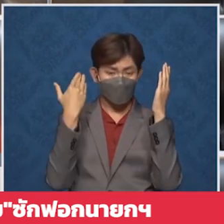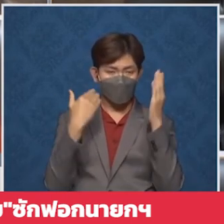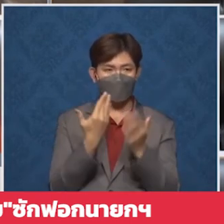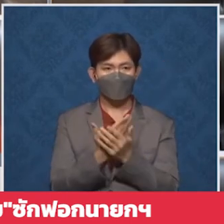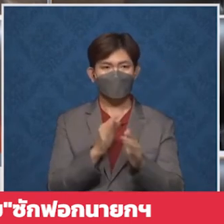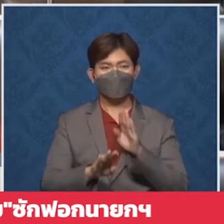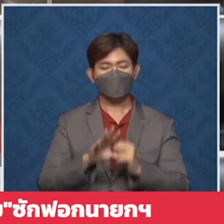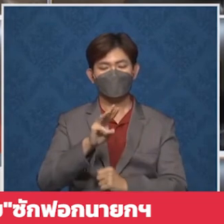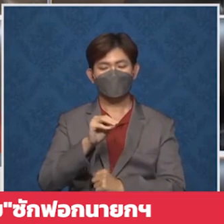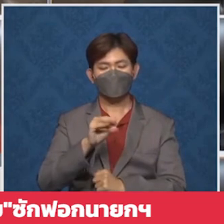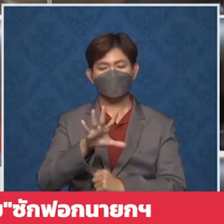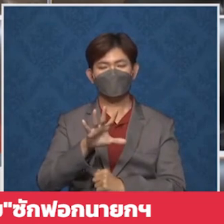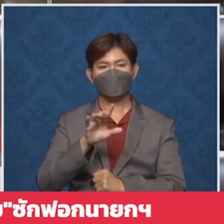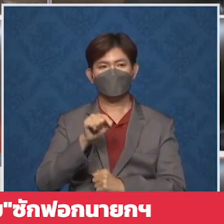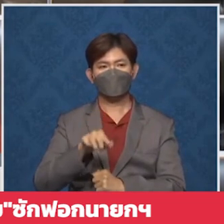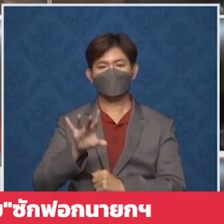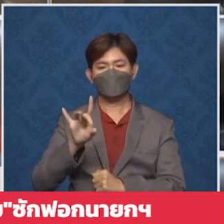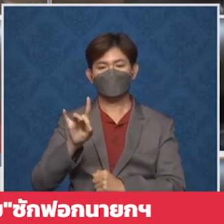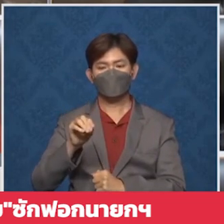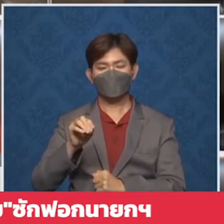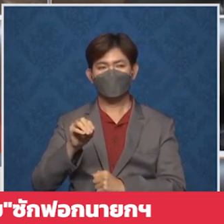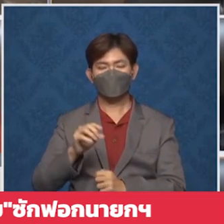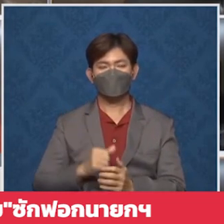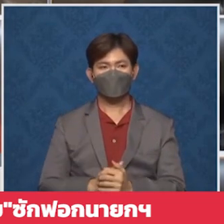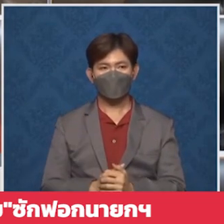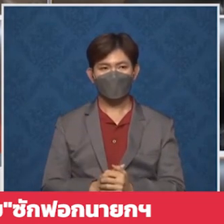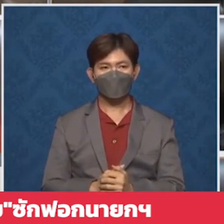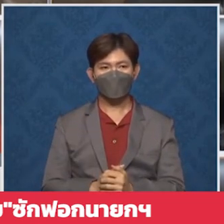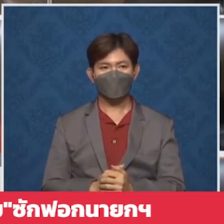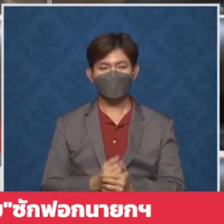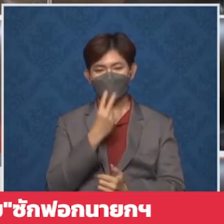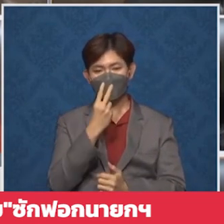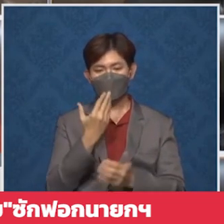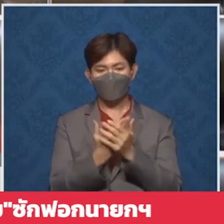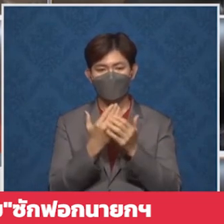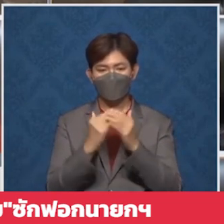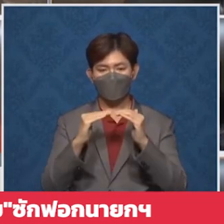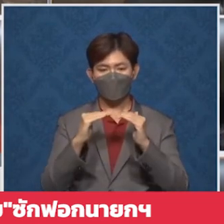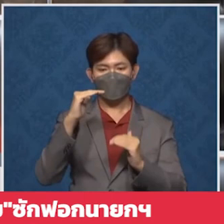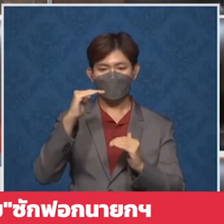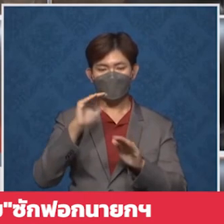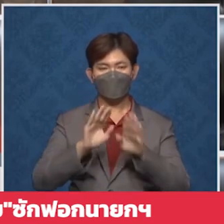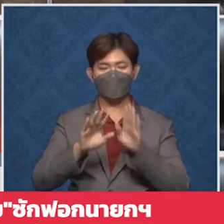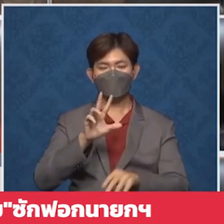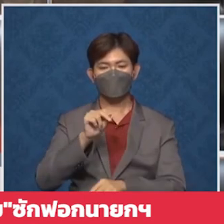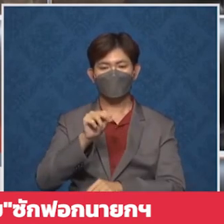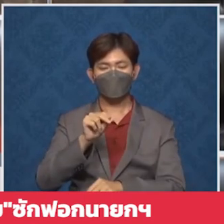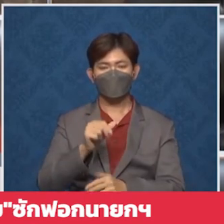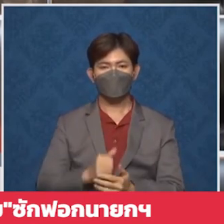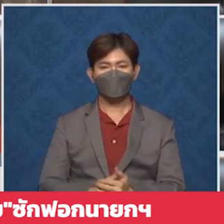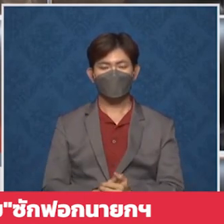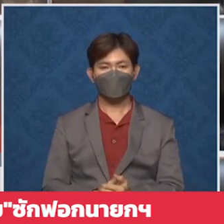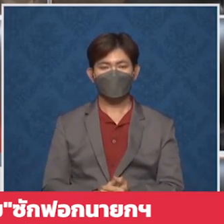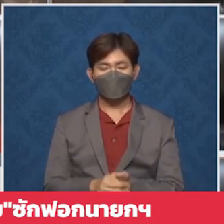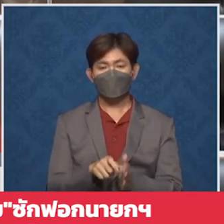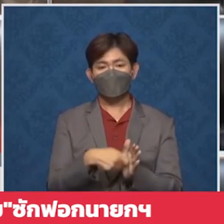นผู้ปลูกยางพารา 1,300,000 ครัวเรือนจากราคายางตกต่ำและยังสร้างผลกระทบต่อราคายางพาราในต